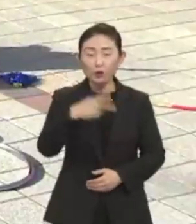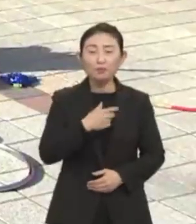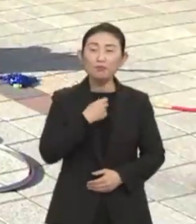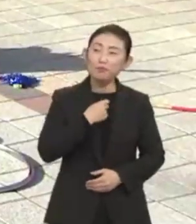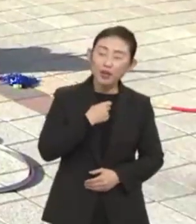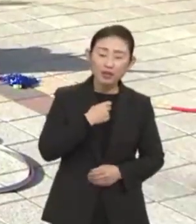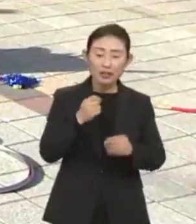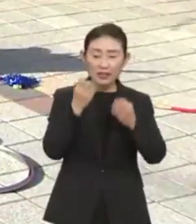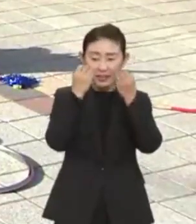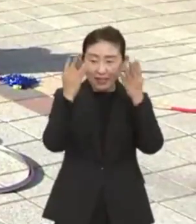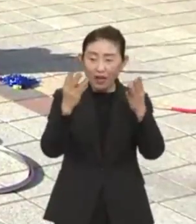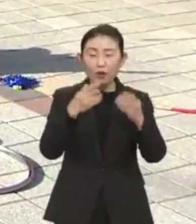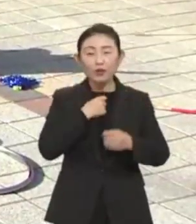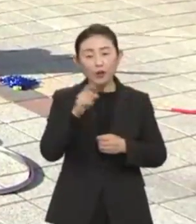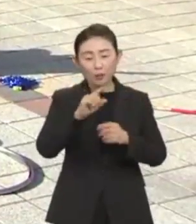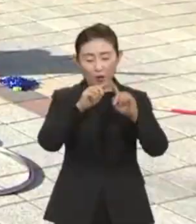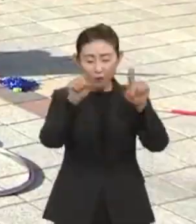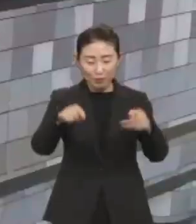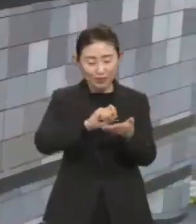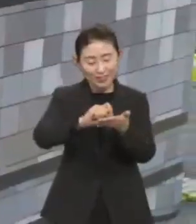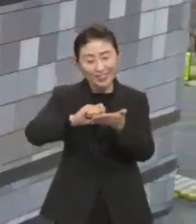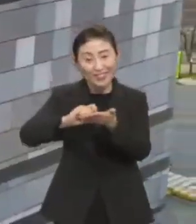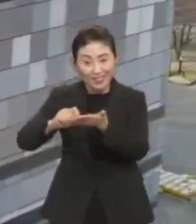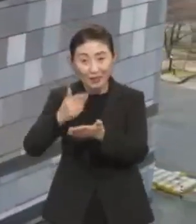새해 소망을 적는 이벤트도 마련됩니다.